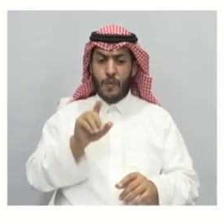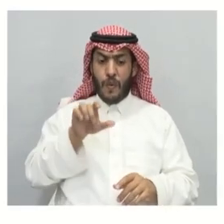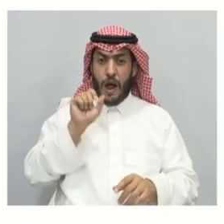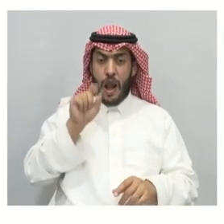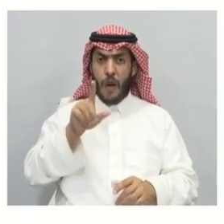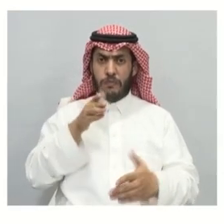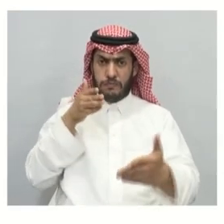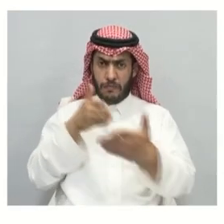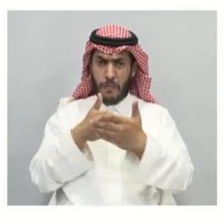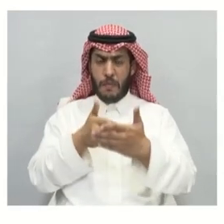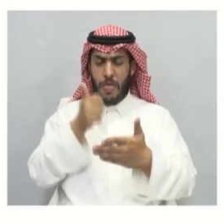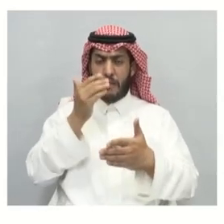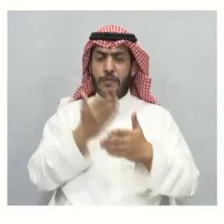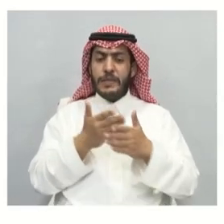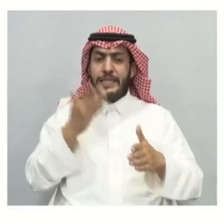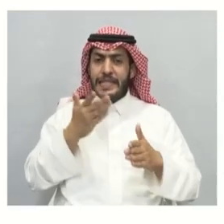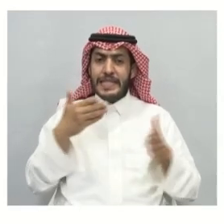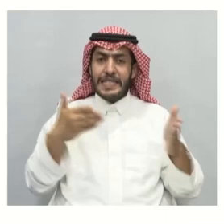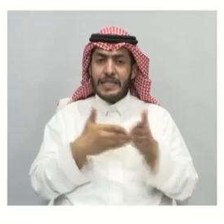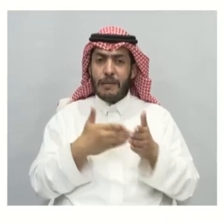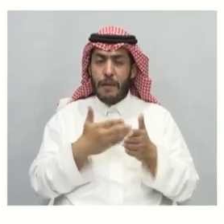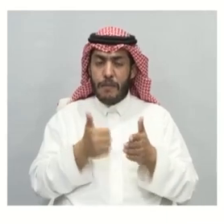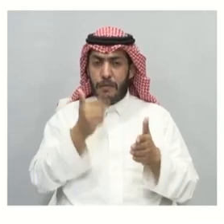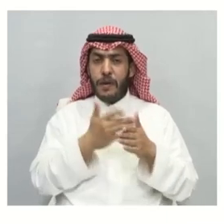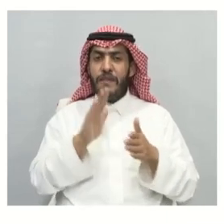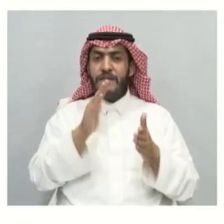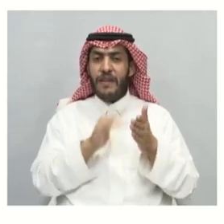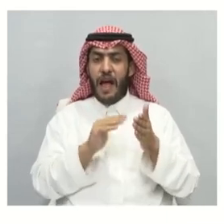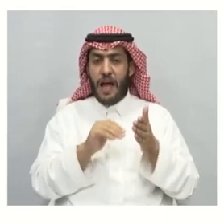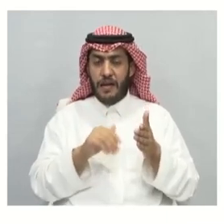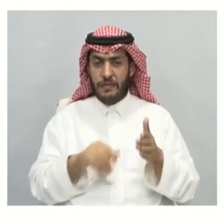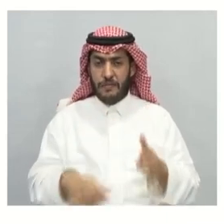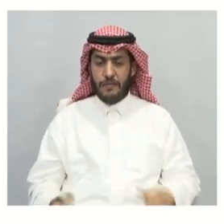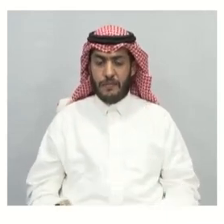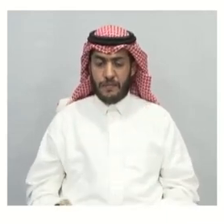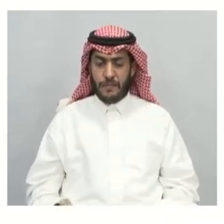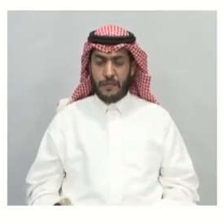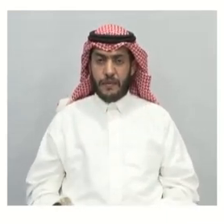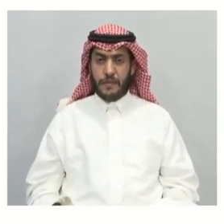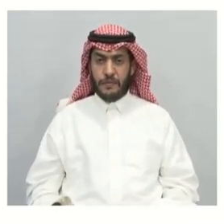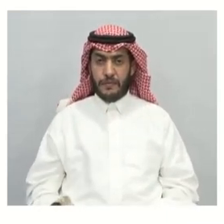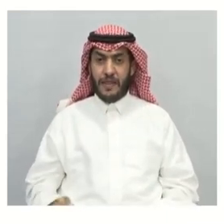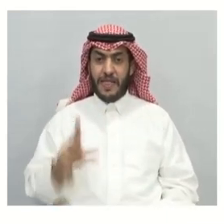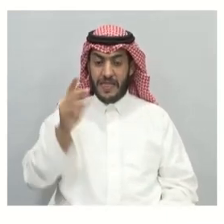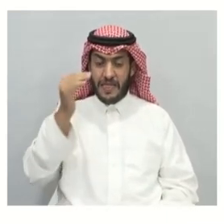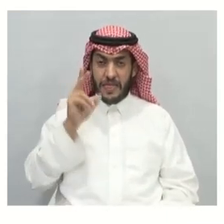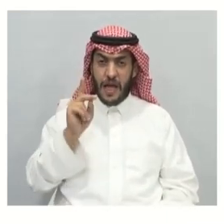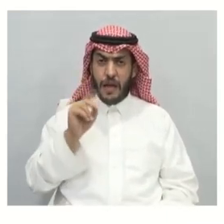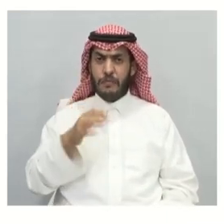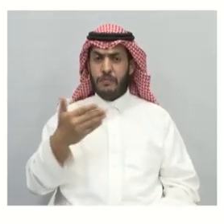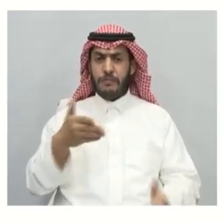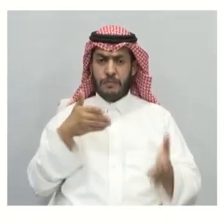منهم نفذ سبب النفاذيه ايش يا شباب انه وجود الفراغ و الاشعاع الثاني